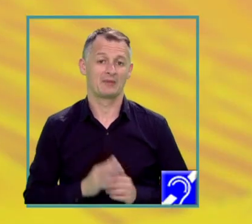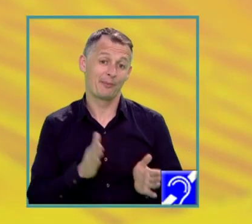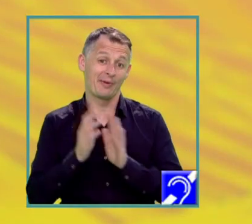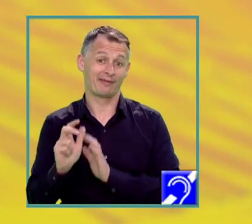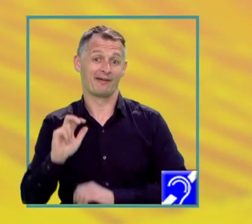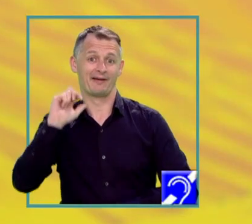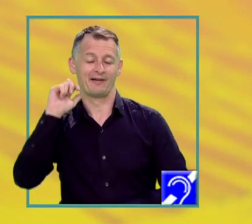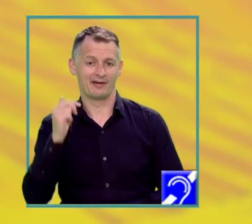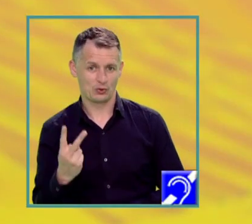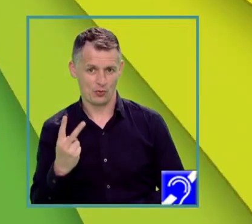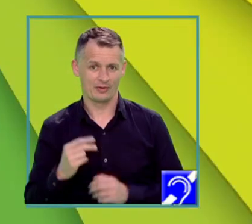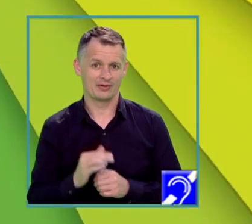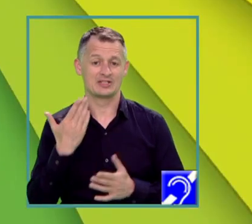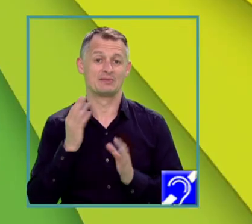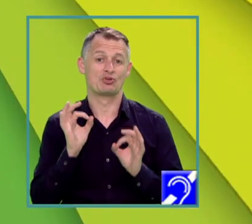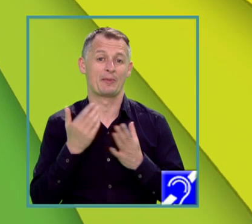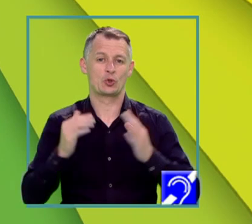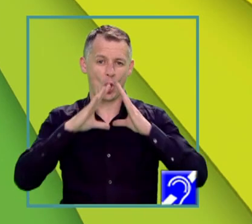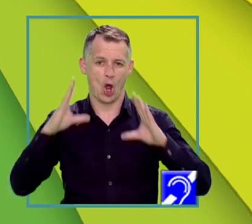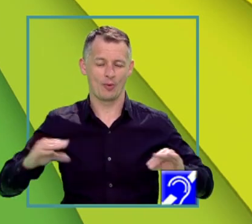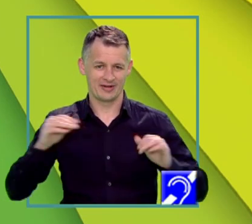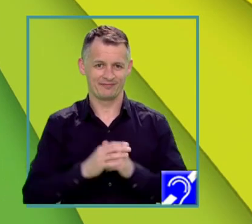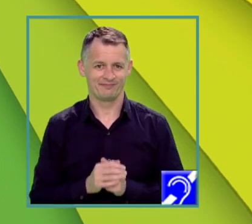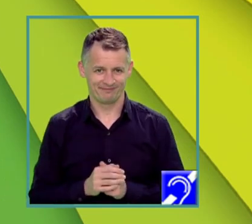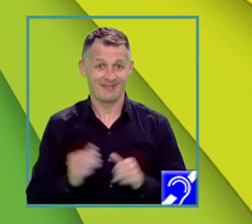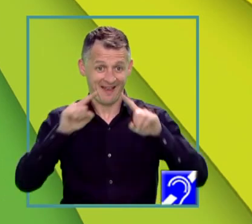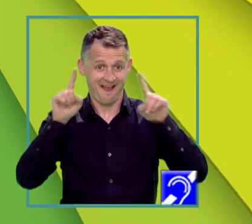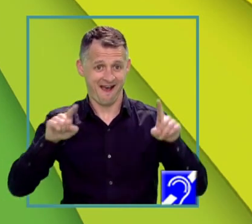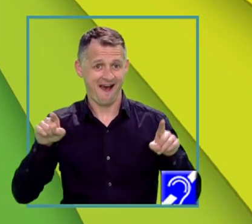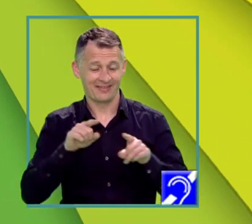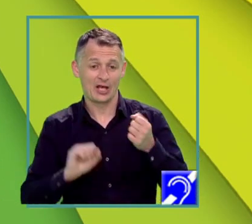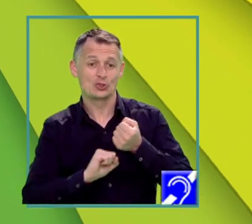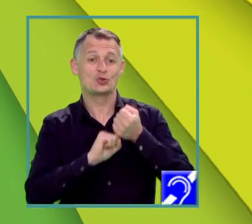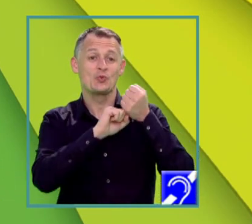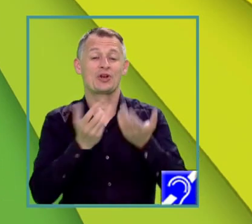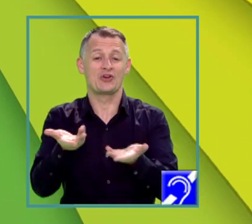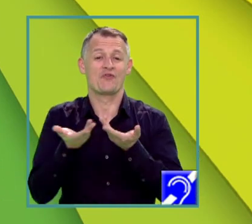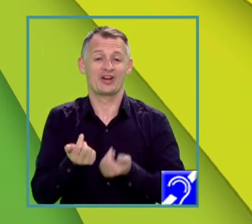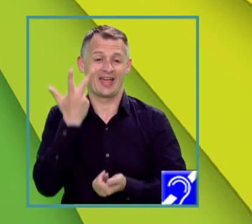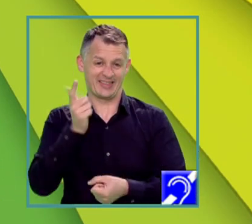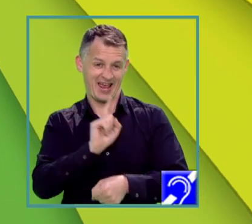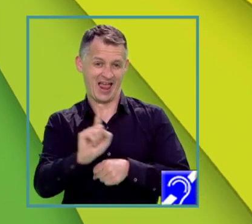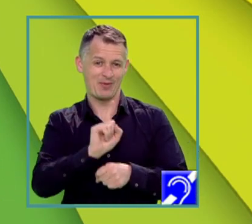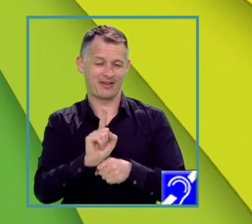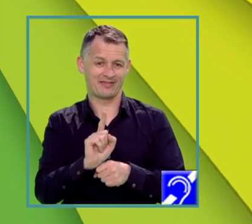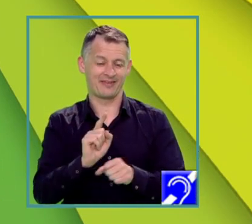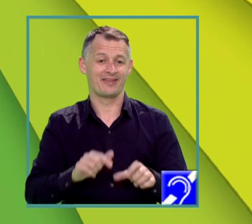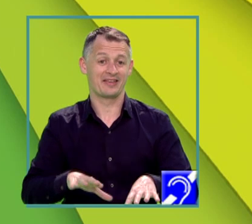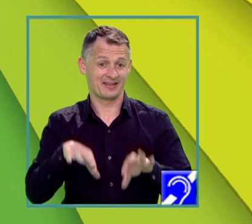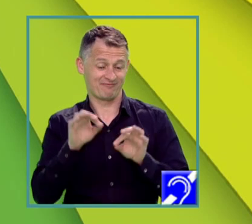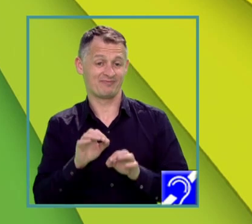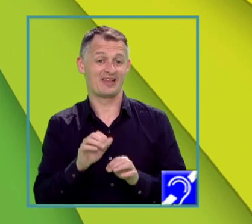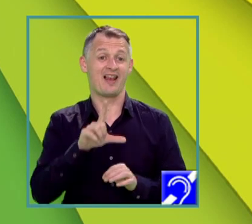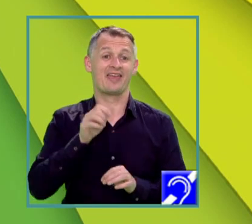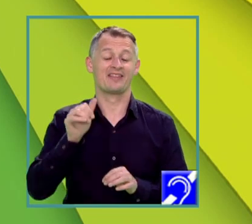mei subiectul 2 dedicat României va trage atenția că harta suport ne oferă de data aceasta trei elemente de identificat cu litere sunt